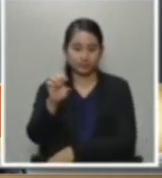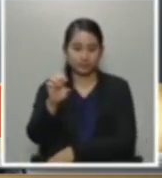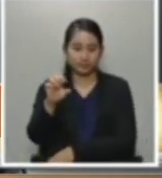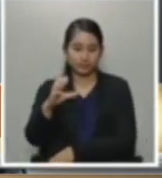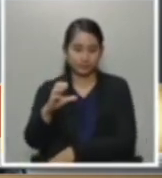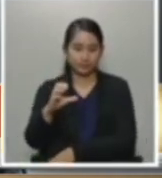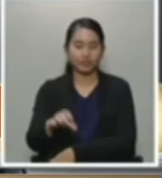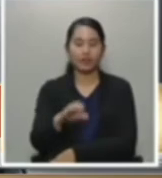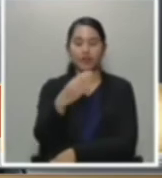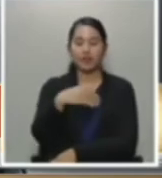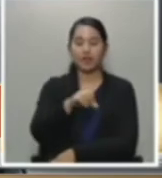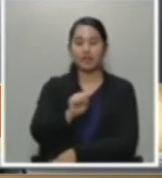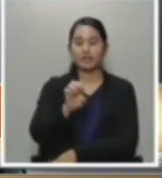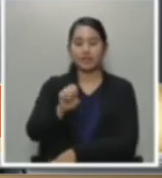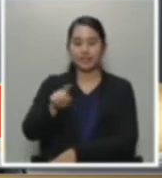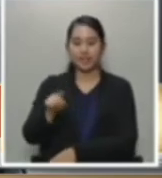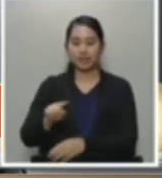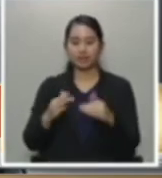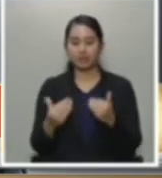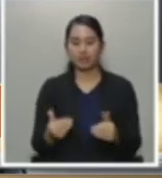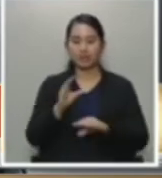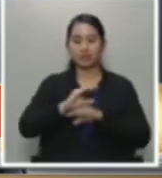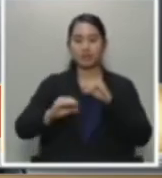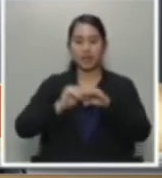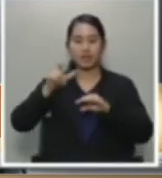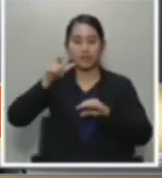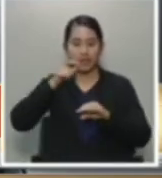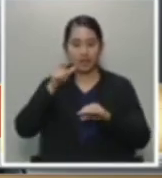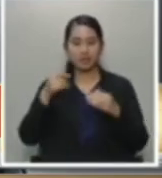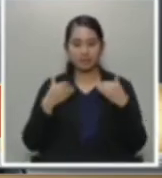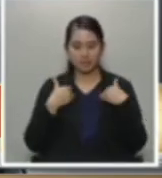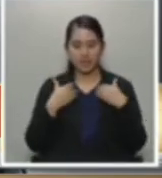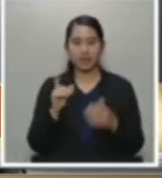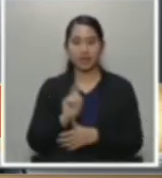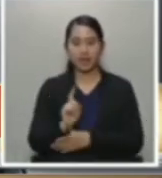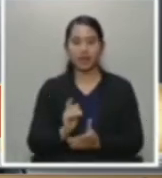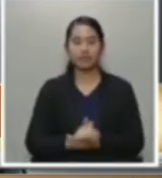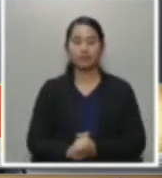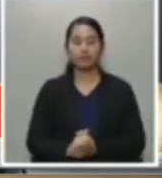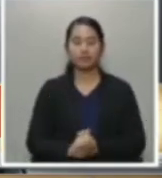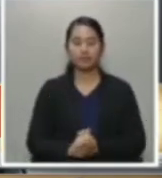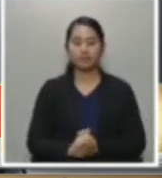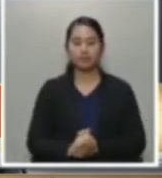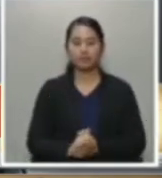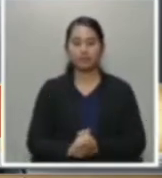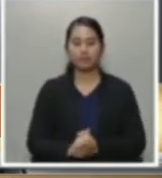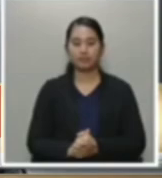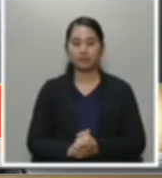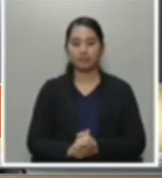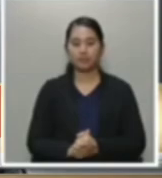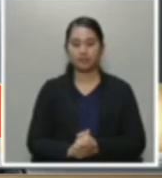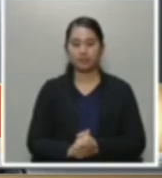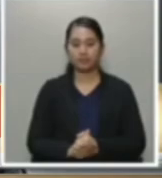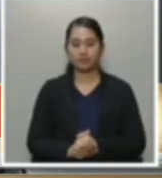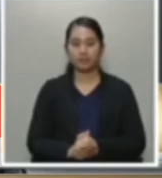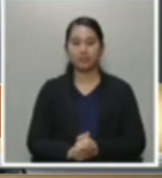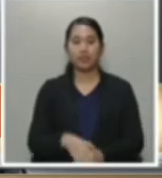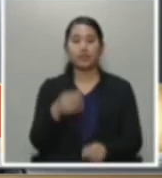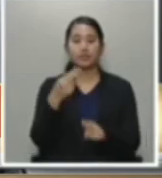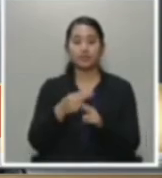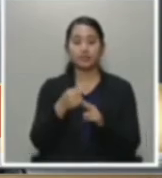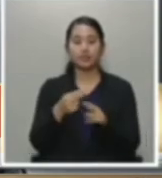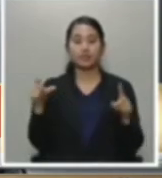นี้นะครับก็เกิดเมกะโปรเจกต์ขึ้นที่ภาคใต้นะครับก็คือ Golden Act Special